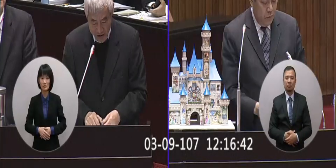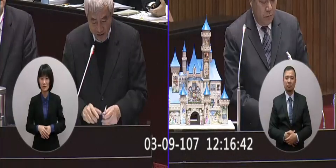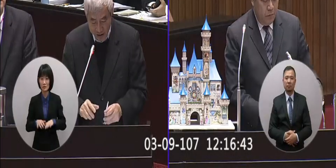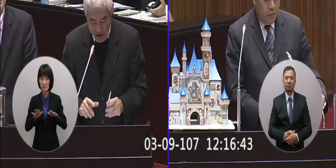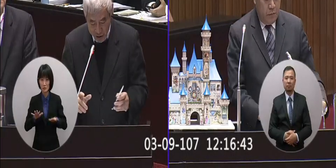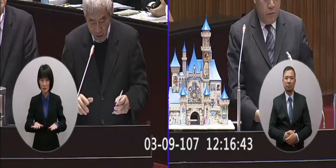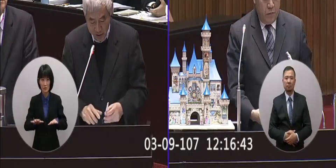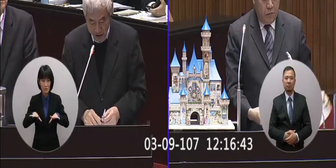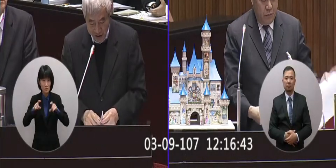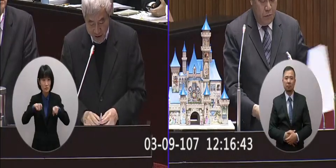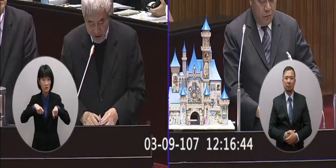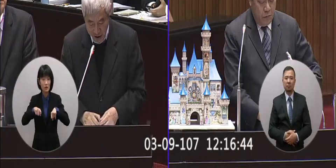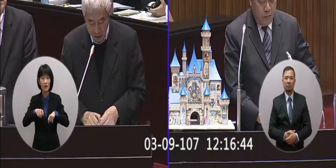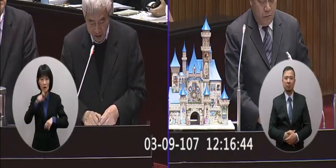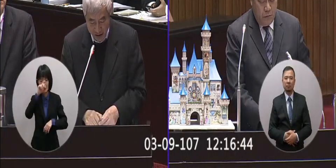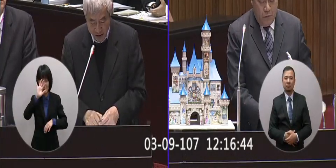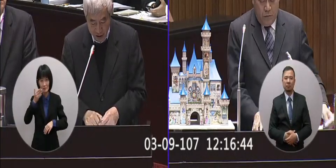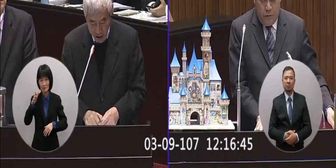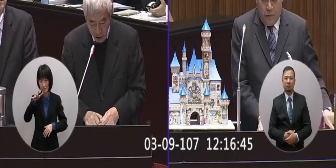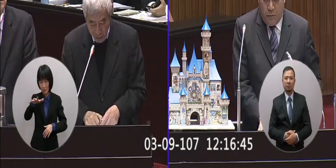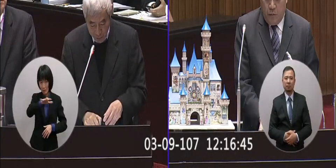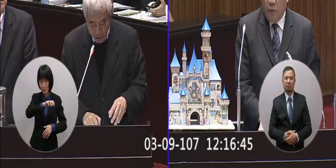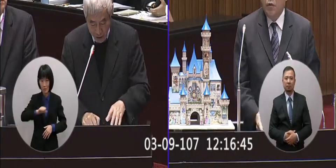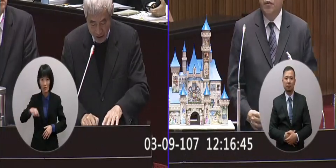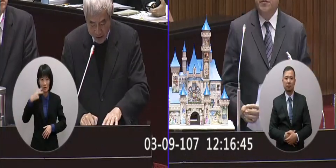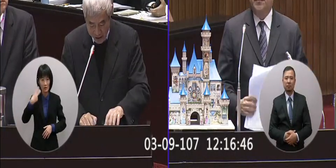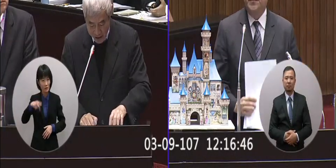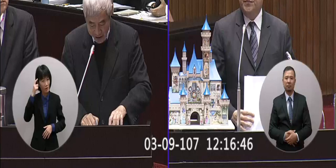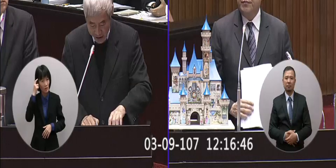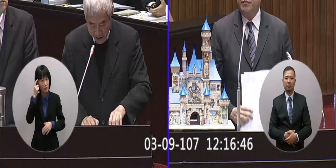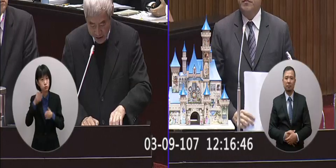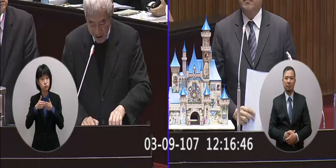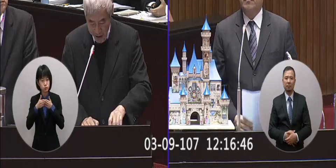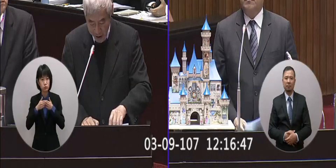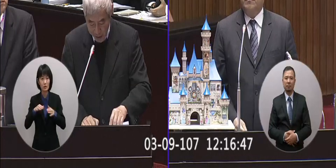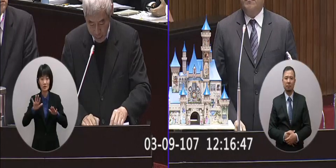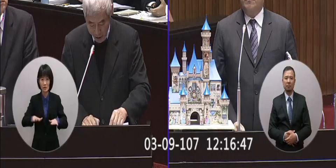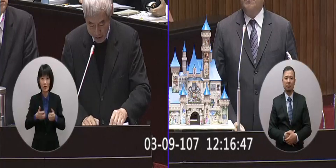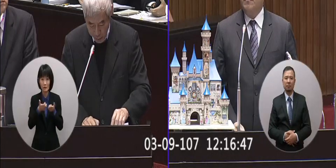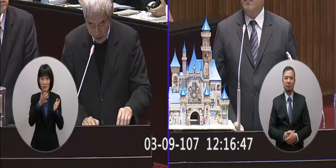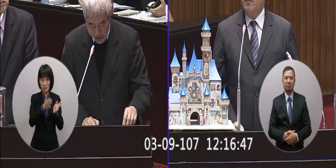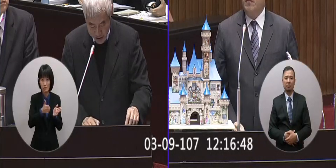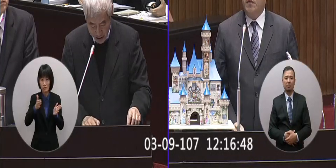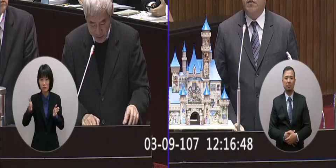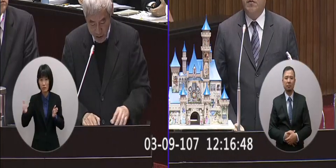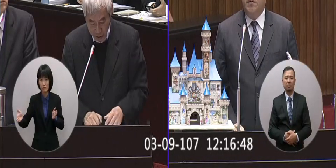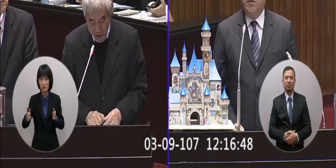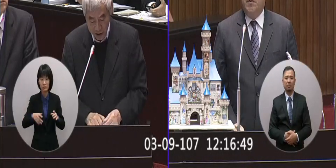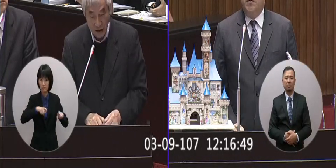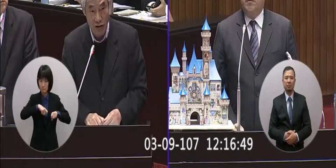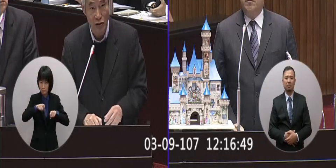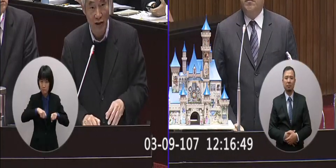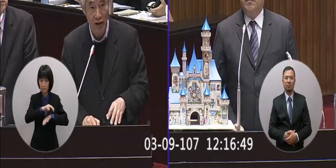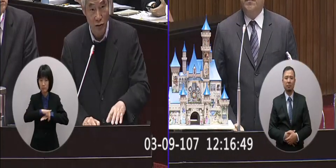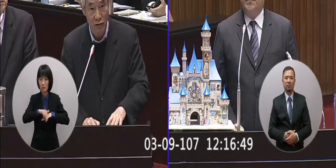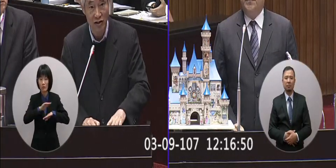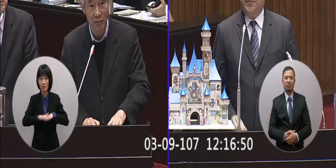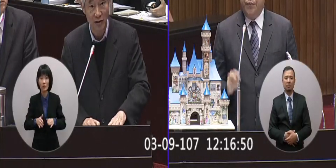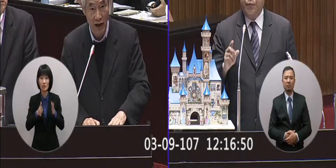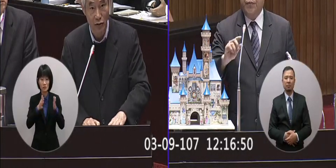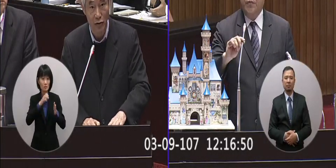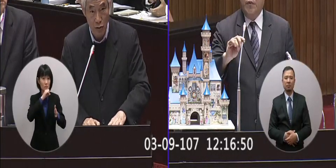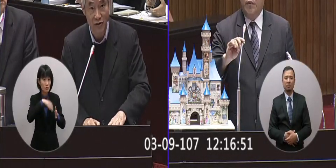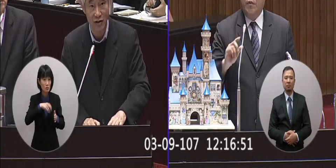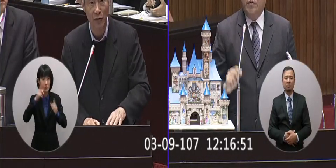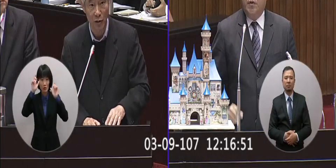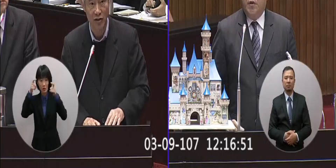一个看法，其实是希望我们整体思考啊。但是我们分段来执行这件事情，不管是在屏东县，乃至于在高雄市